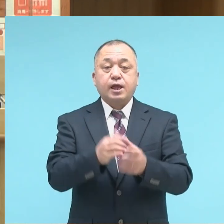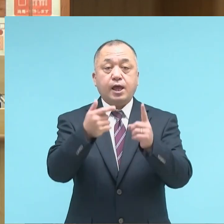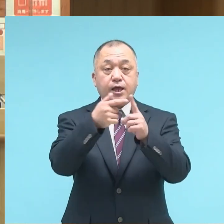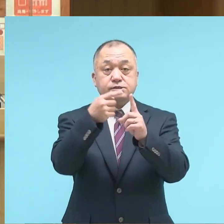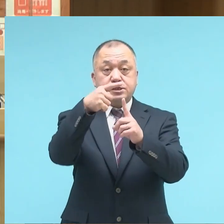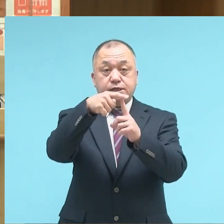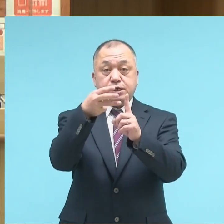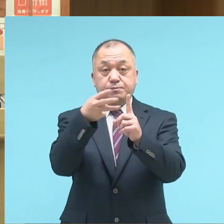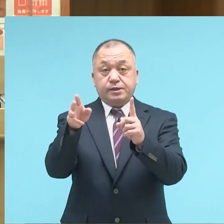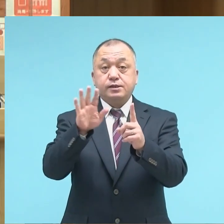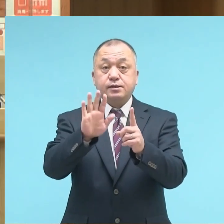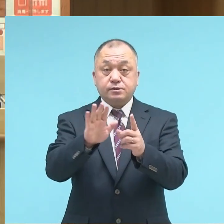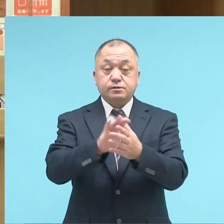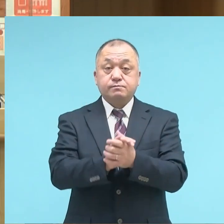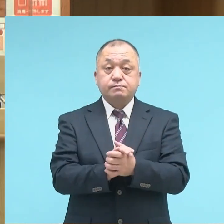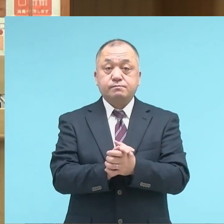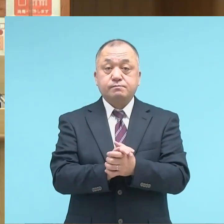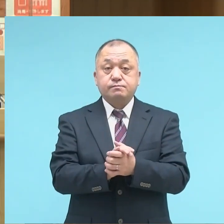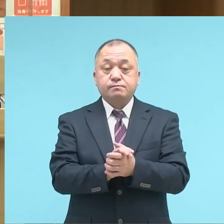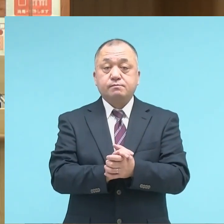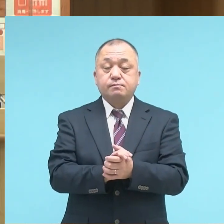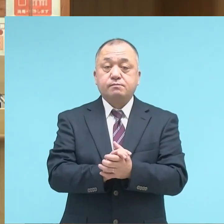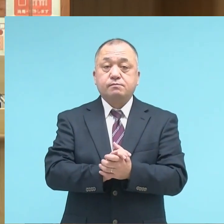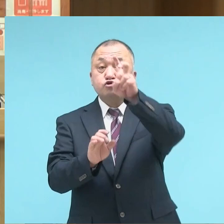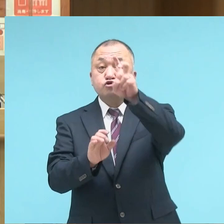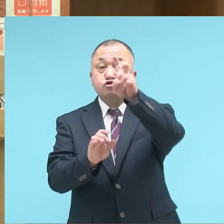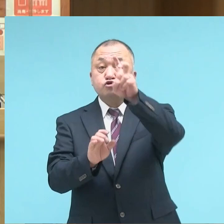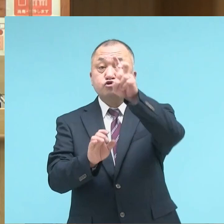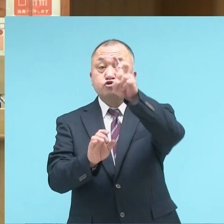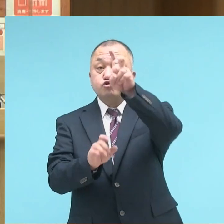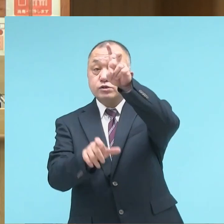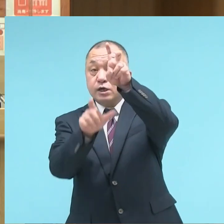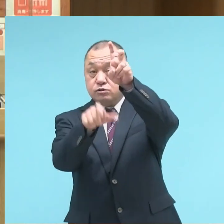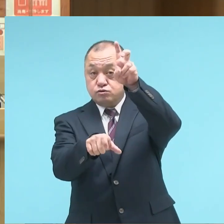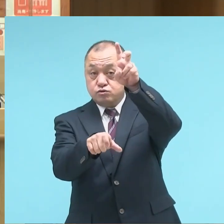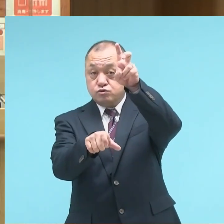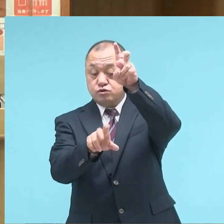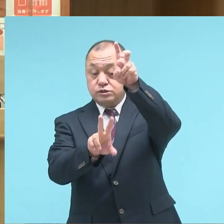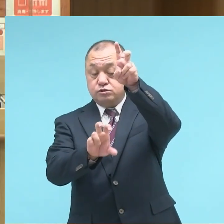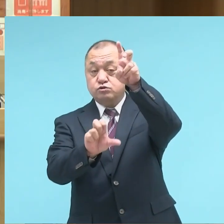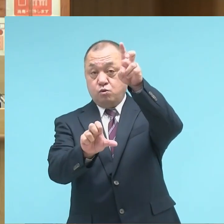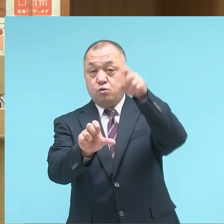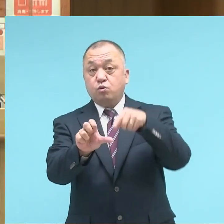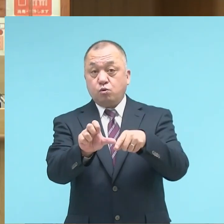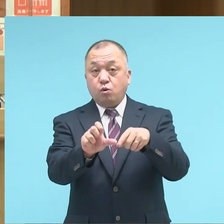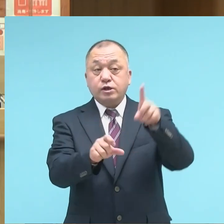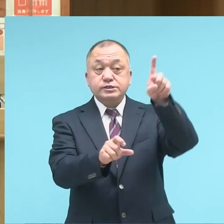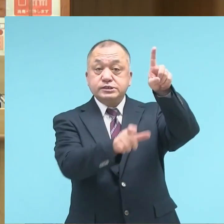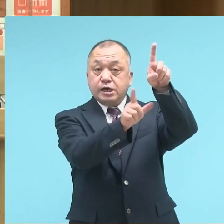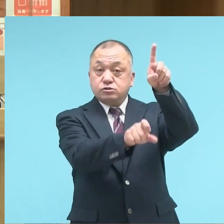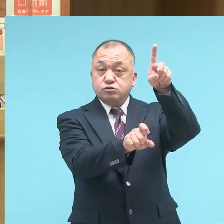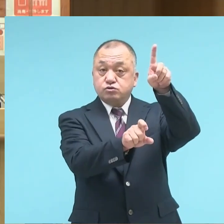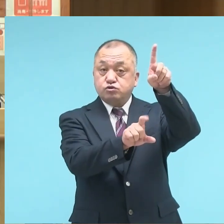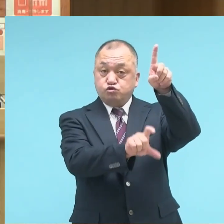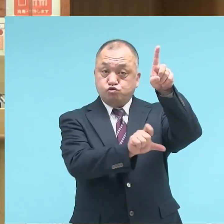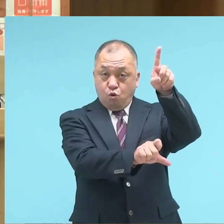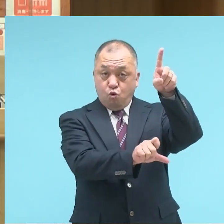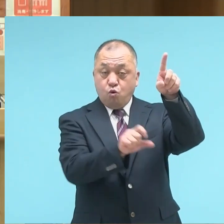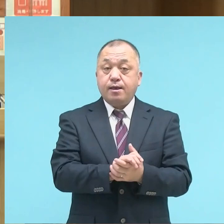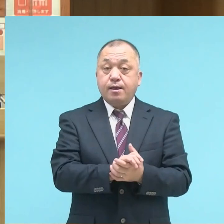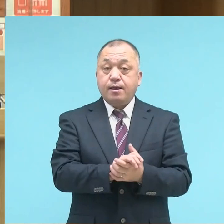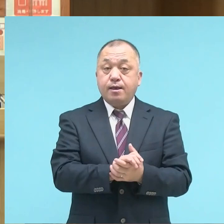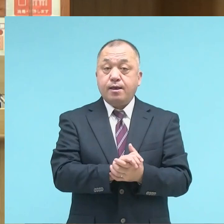HTV の古川です。改めてなんですけれども、12月のこれと25日と1月15日でまたそれぞ